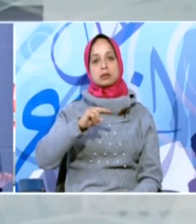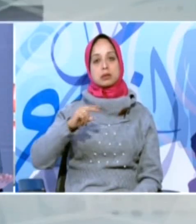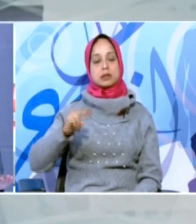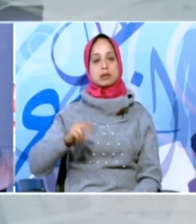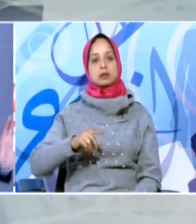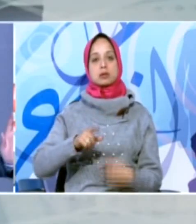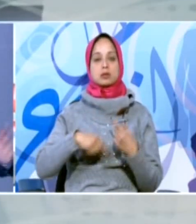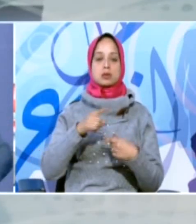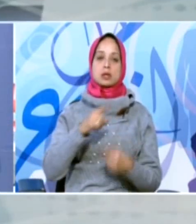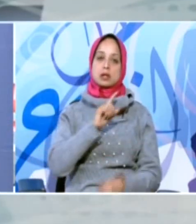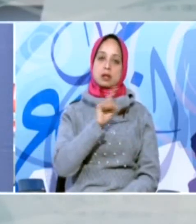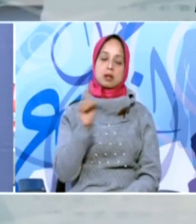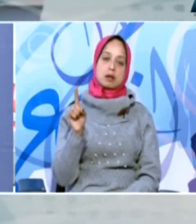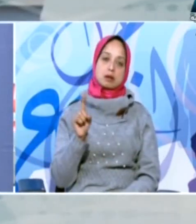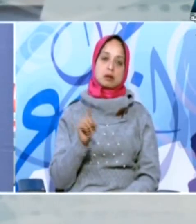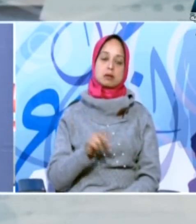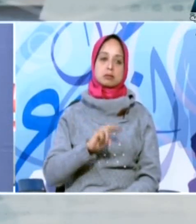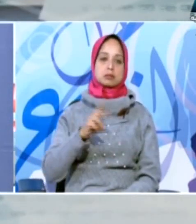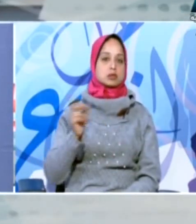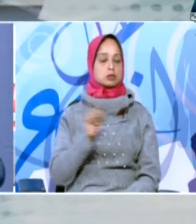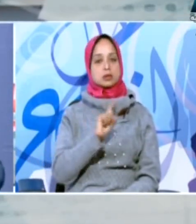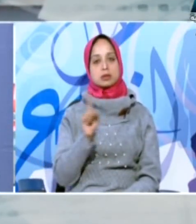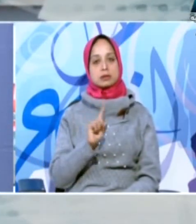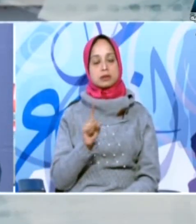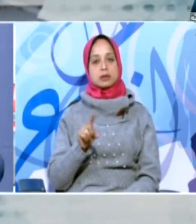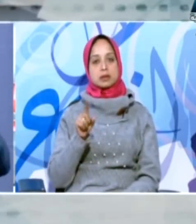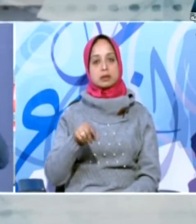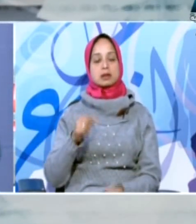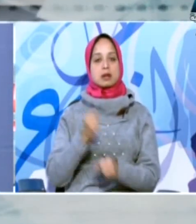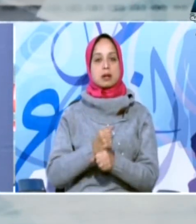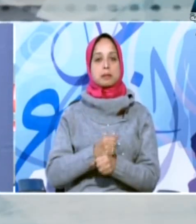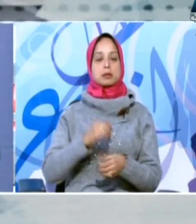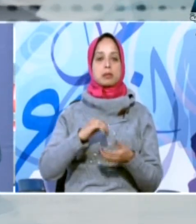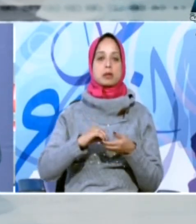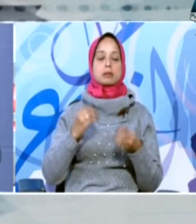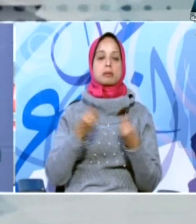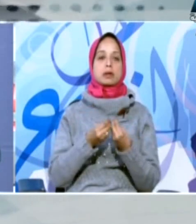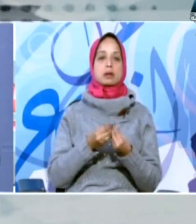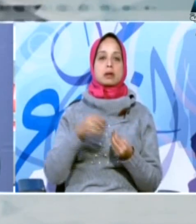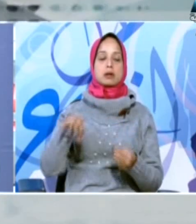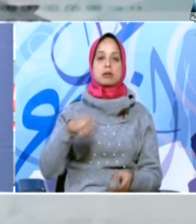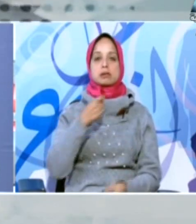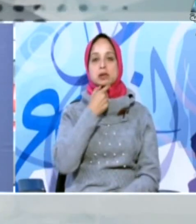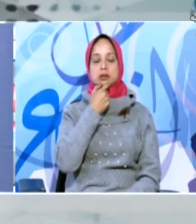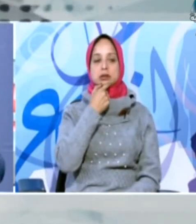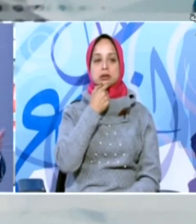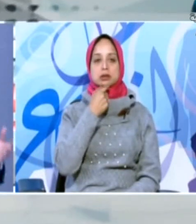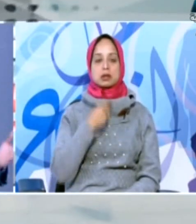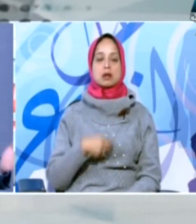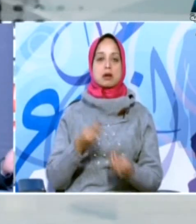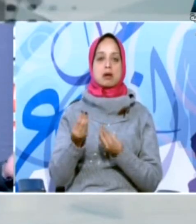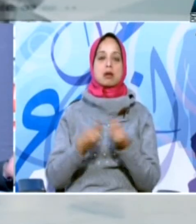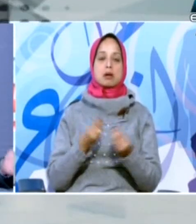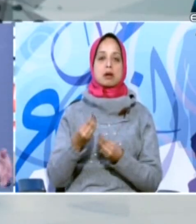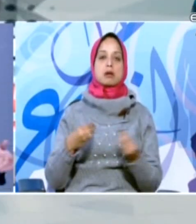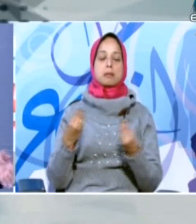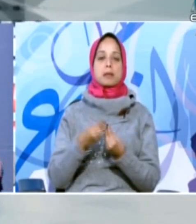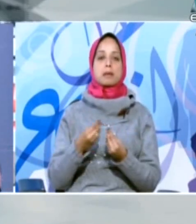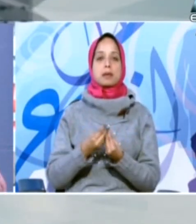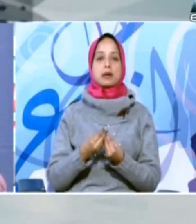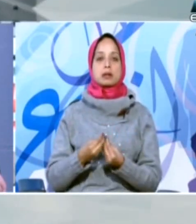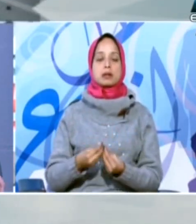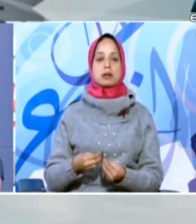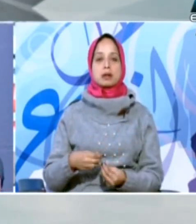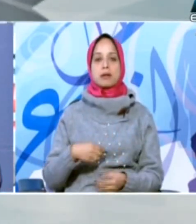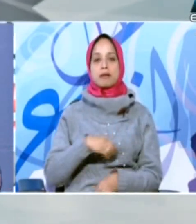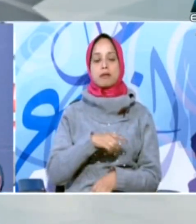مش متغير، انت غلطان يا استاذ. انت عملت معاهده مع انجلترا، علاقه النحاس قال عايزين ننظم العلاقه بيننا وبين بعض اثناء الحرب